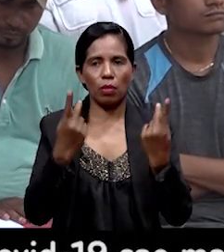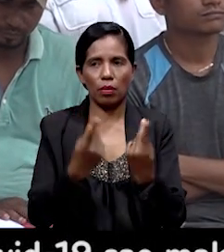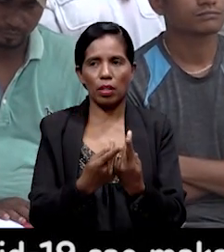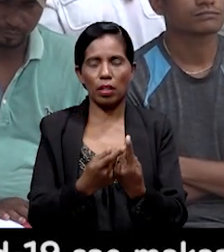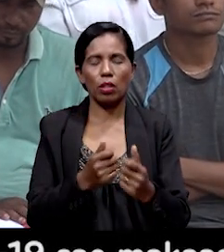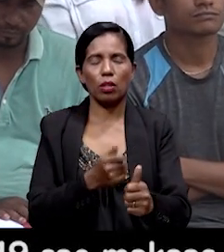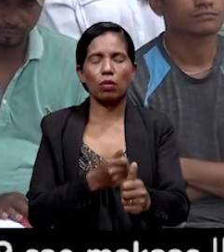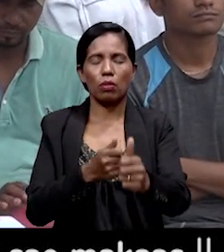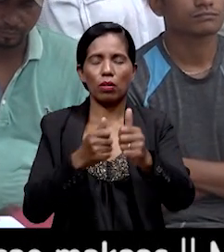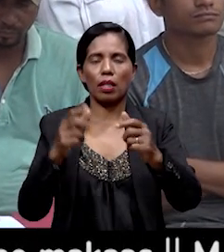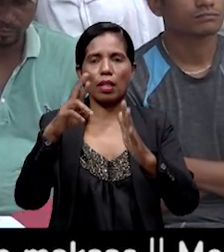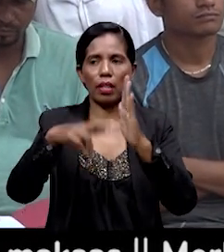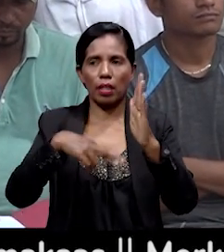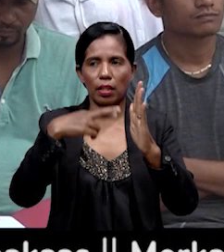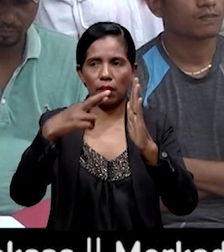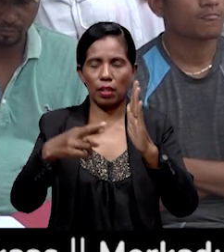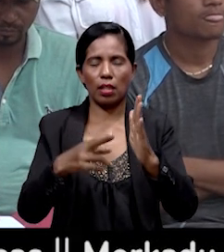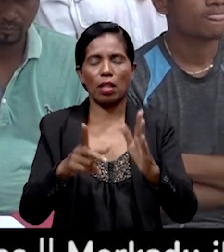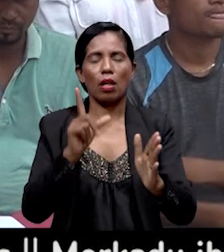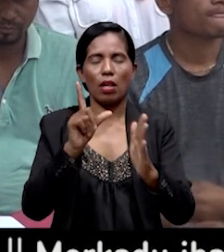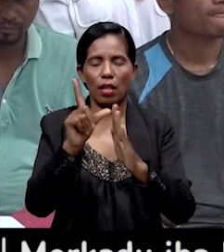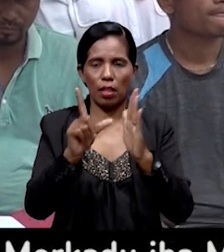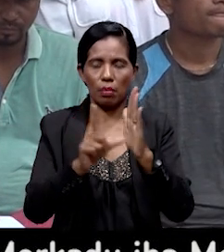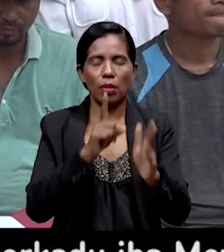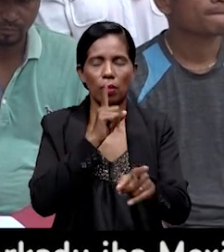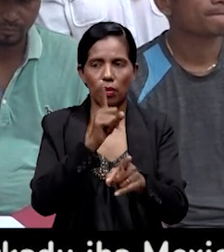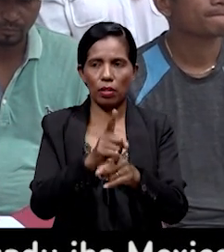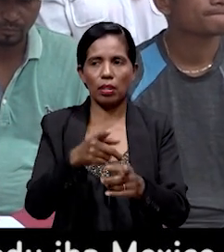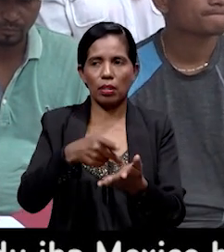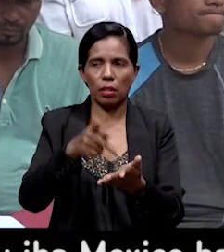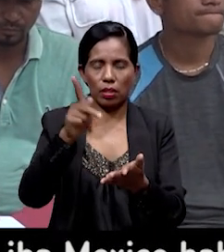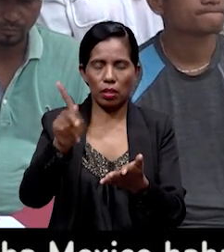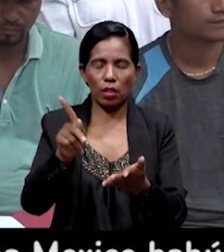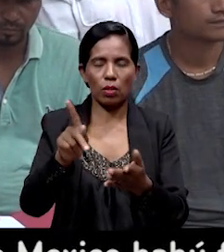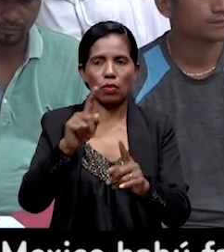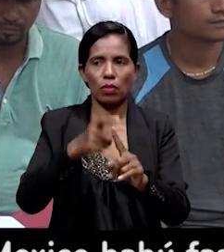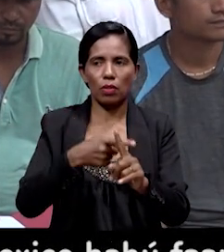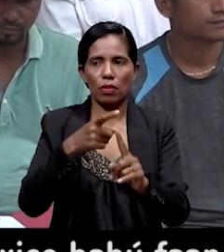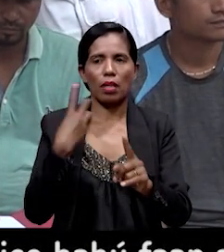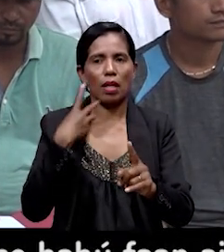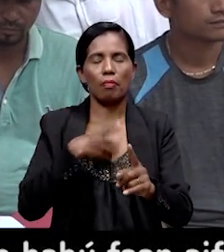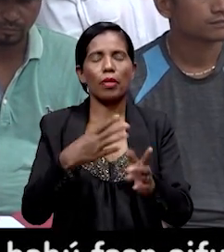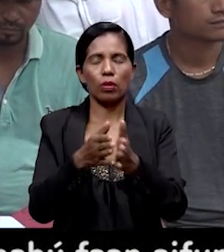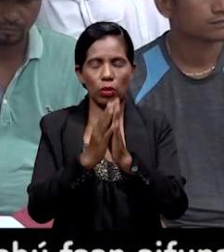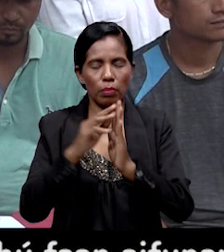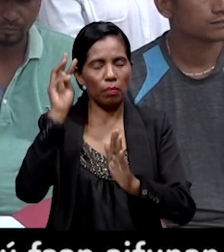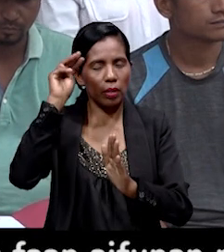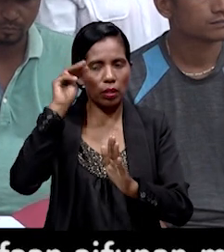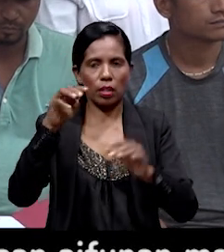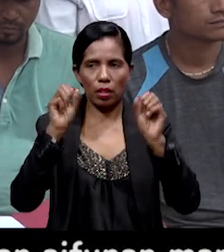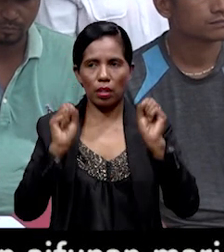kumpri hela regras legais nebe mak iha hanesan selutasak kada pulang. Ami mau susu ba ministeru atu